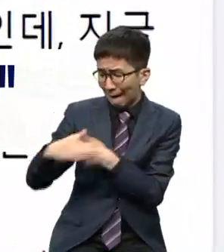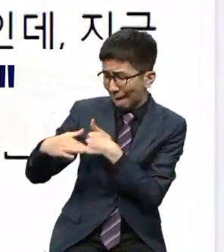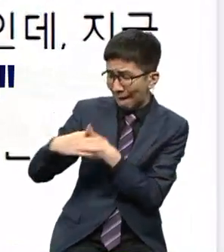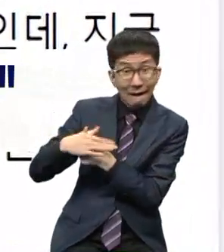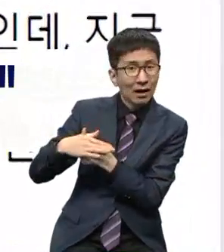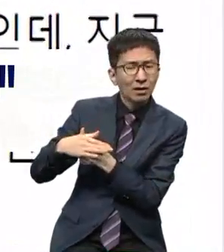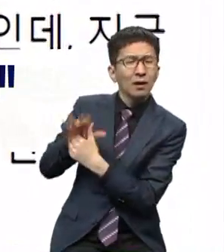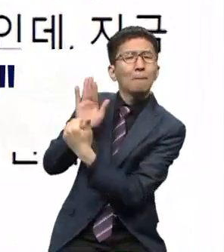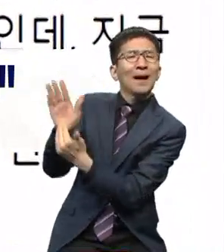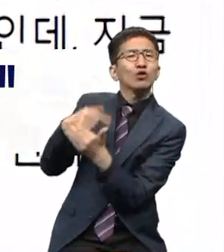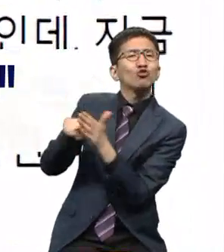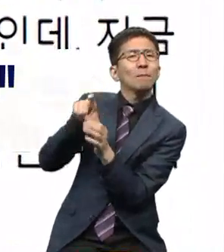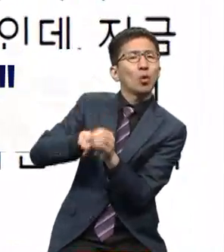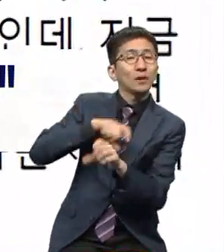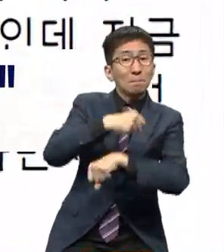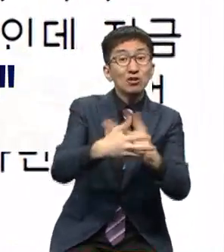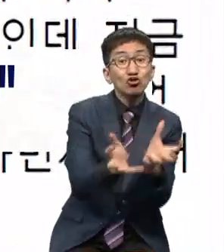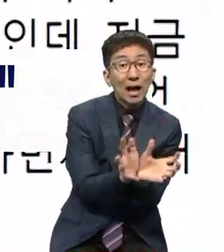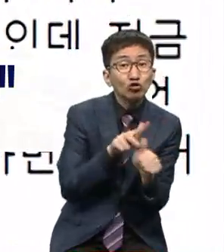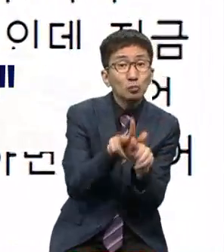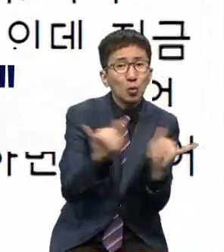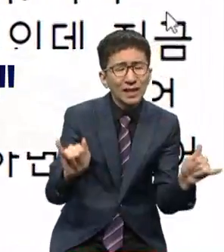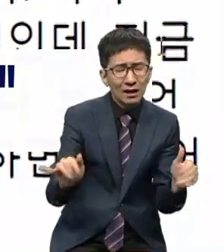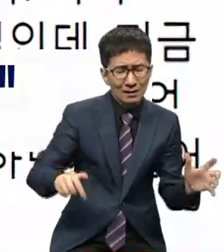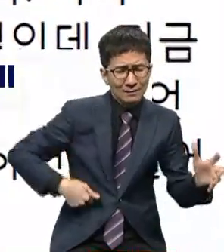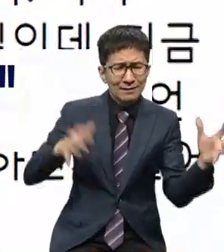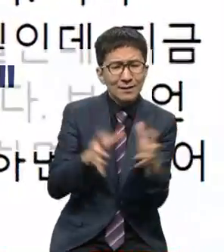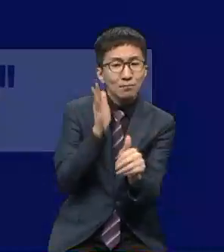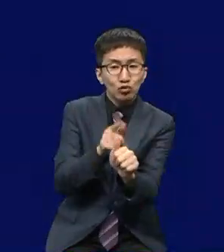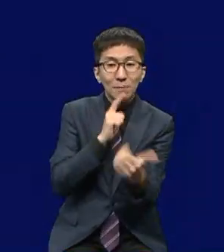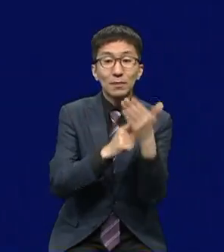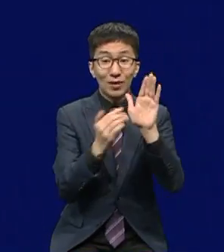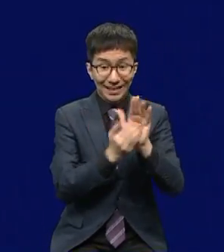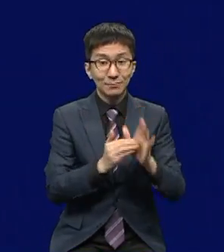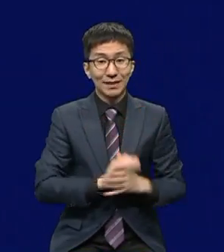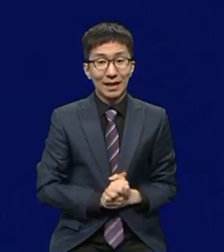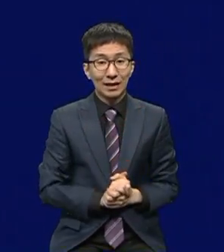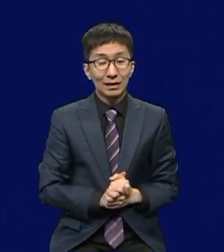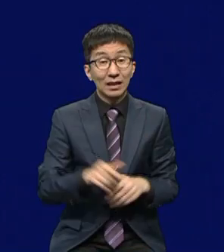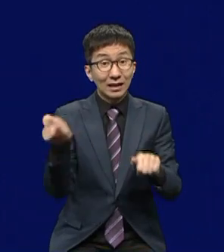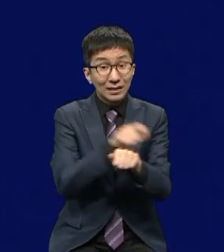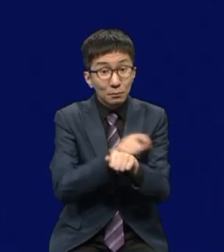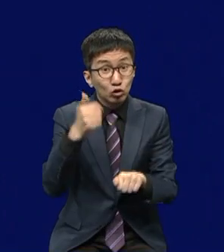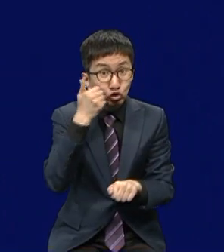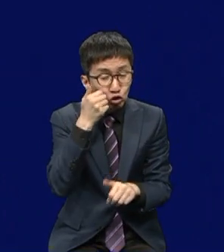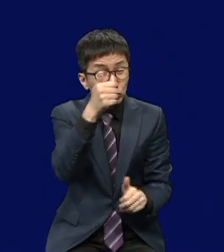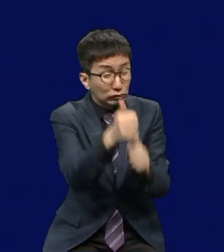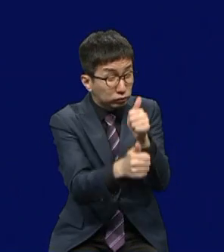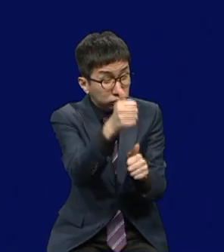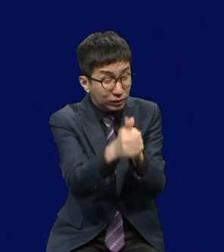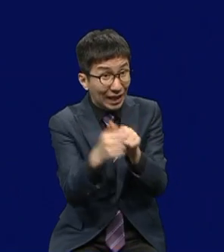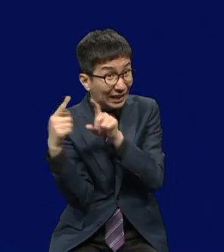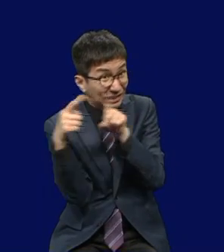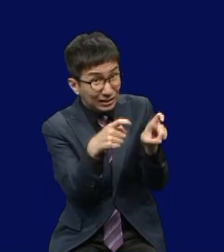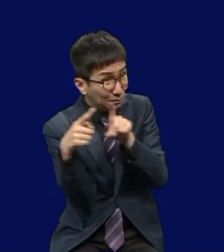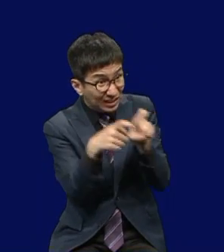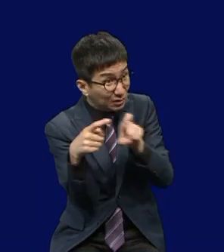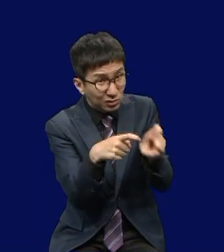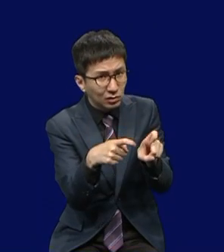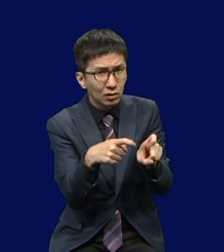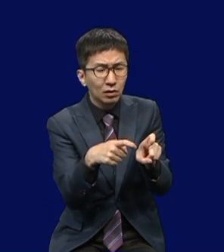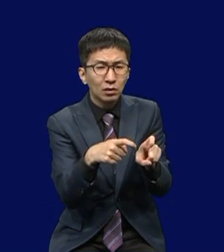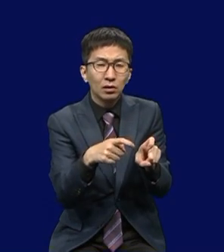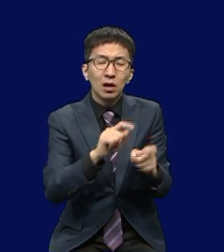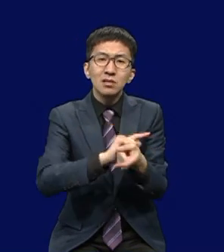맞서 민주당 후보들이 공동 대응하자고 제안했습니다. 특히 민주당 경선에서 의혹 제기는 내부 총질이라고